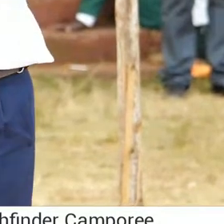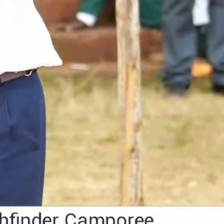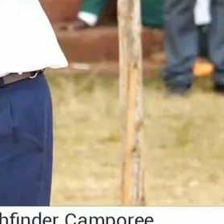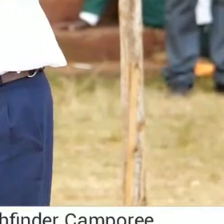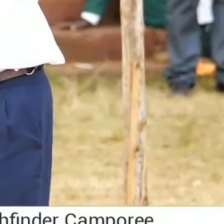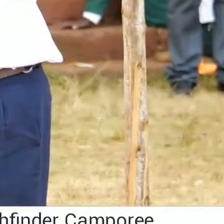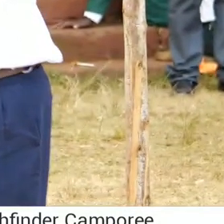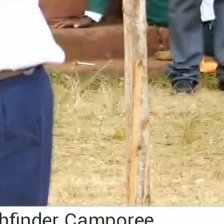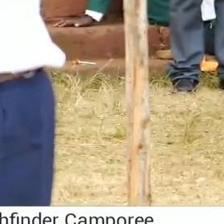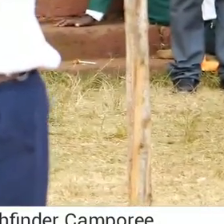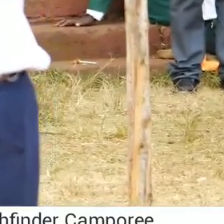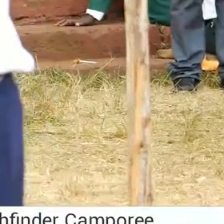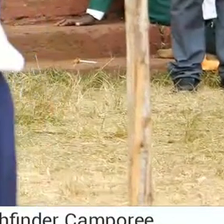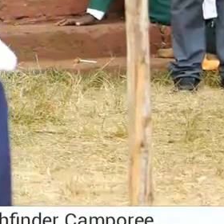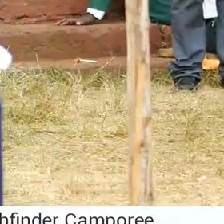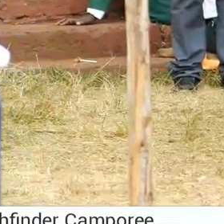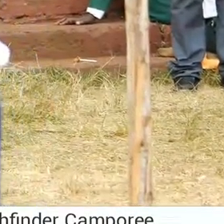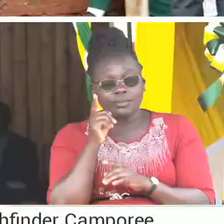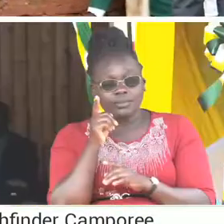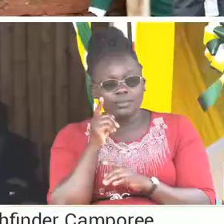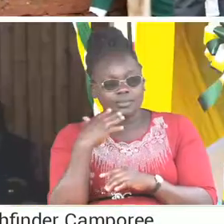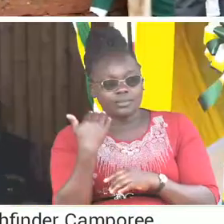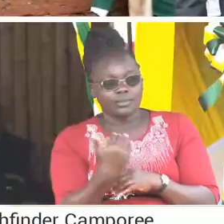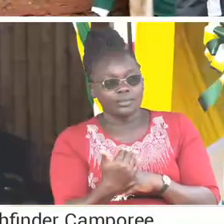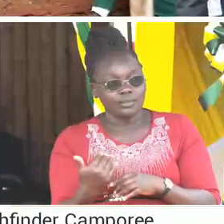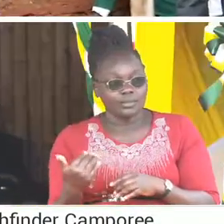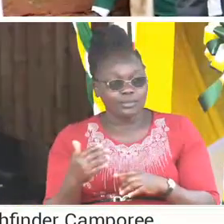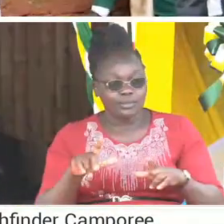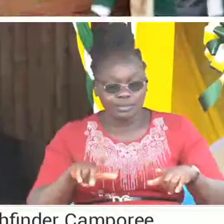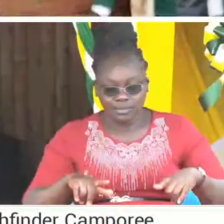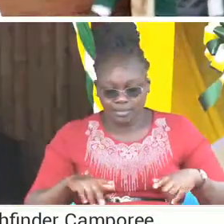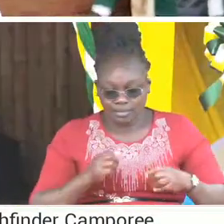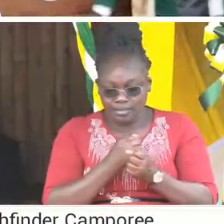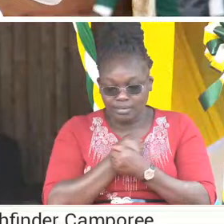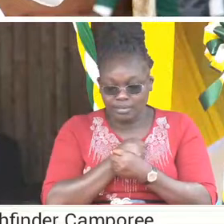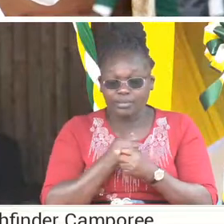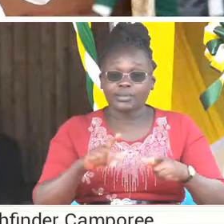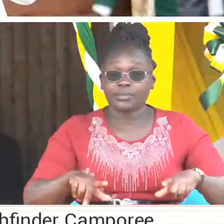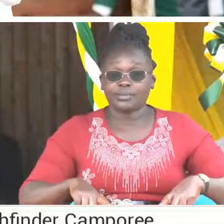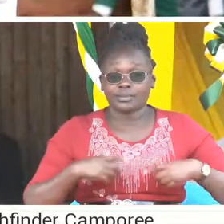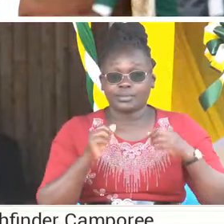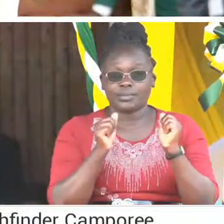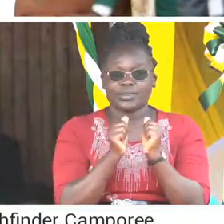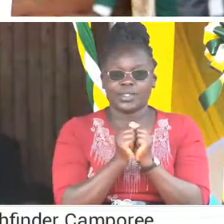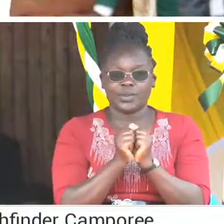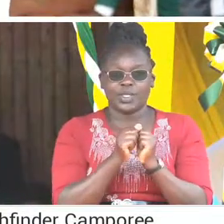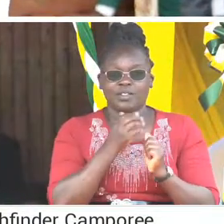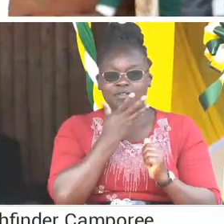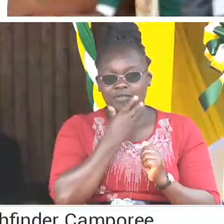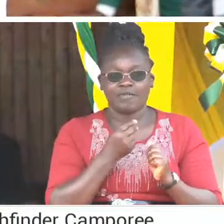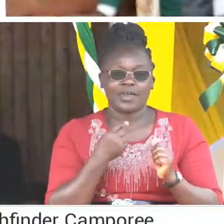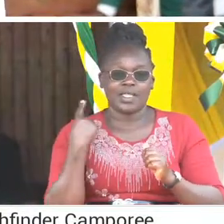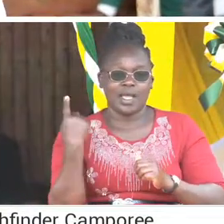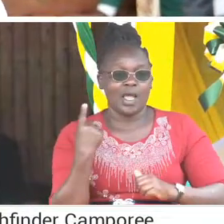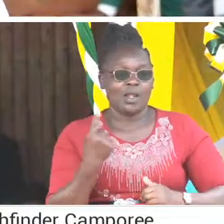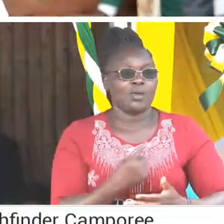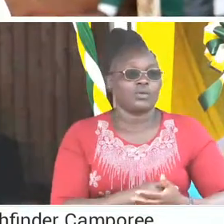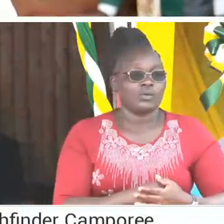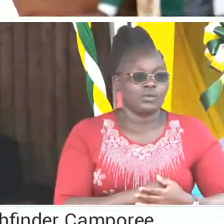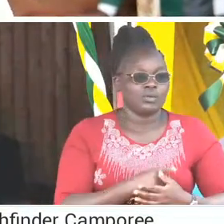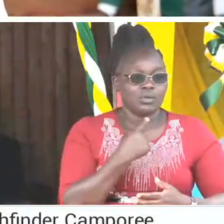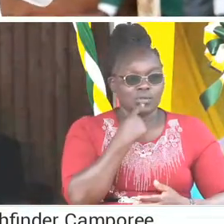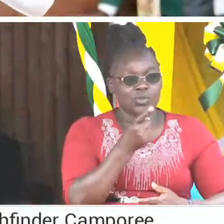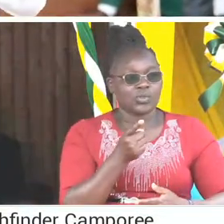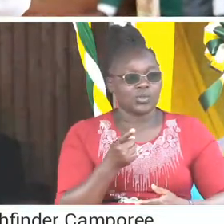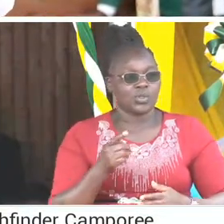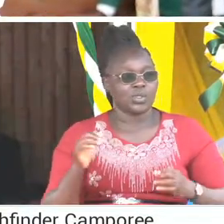Walipokuwa kishi, mtoto akapenda kuishi na baba yake bila mama. Sijui mama alikuwa ameenda wapi, hata mimi sikuambiwa. Wakawa wanakaa vizuri,